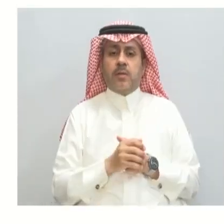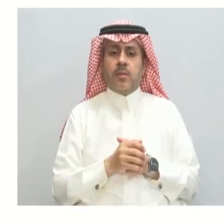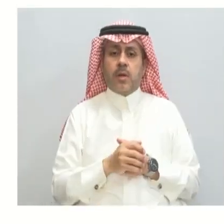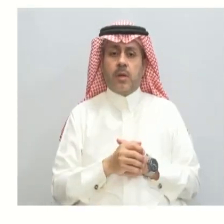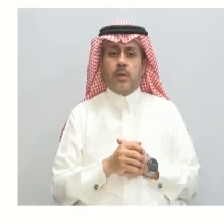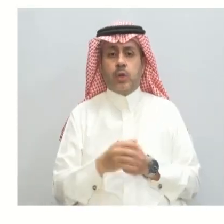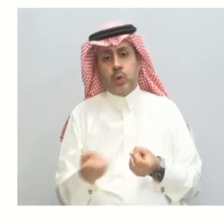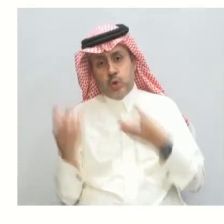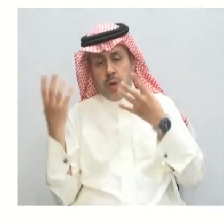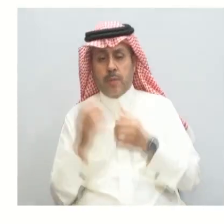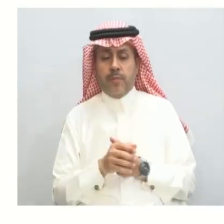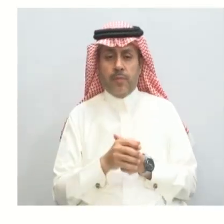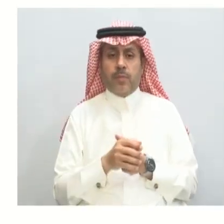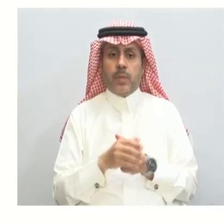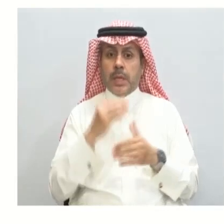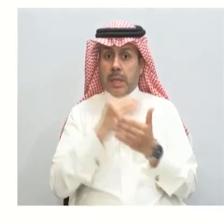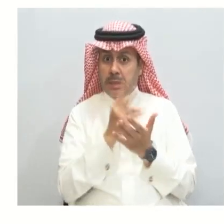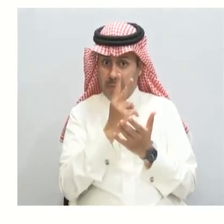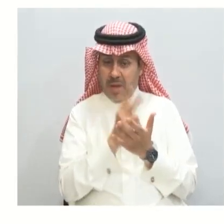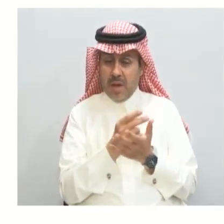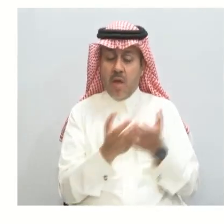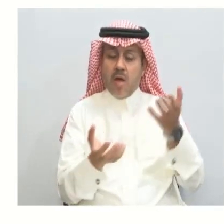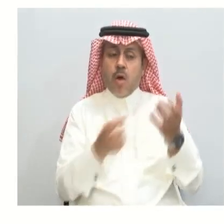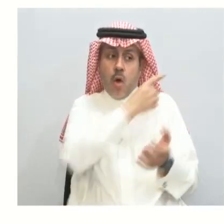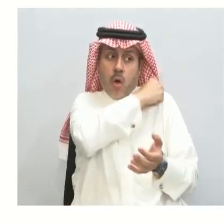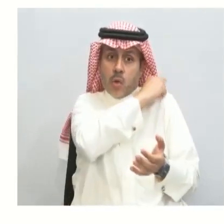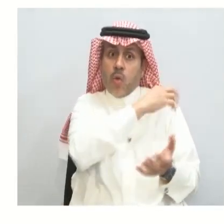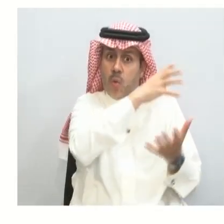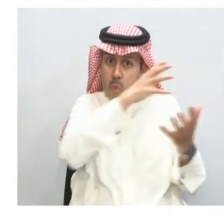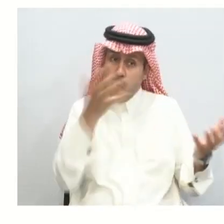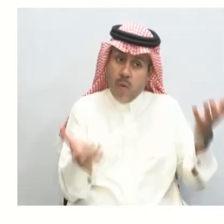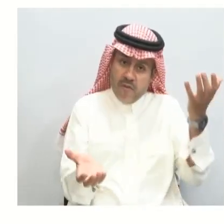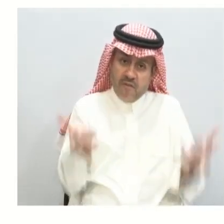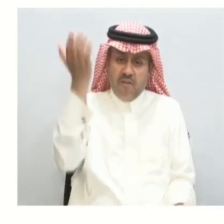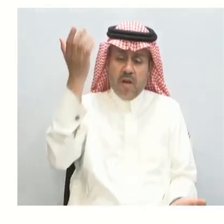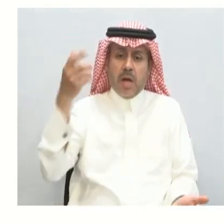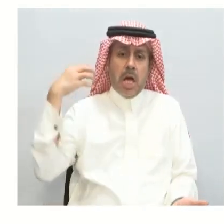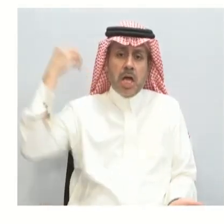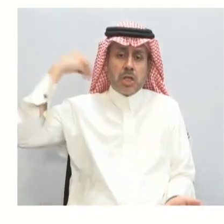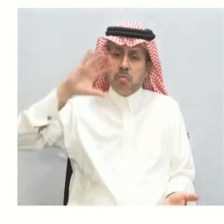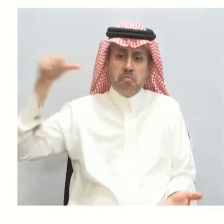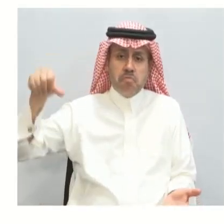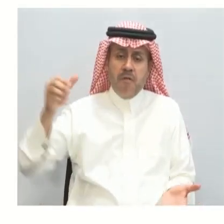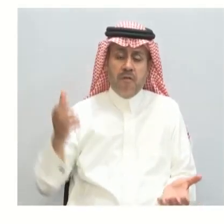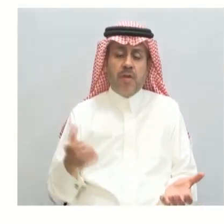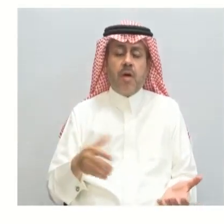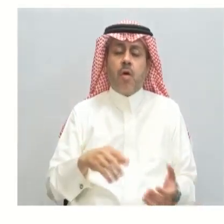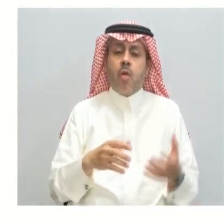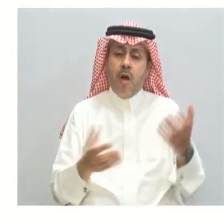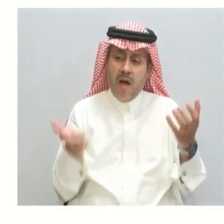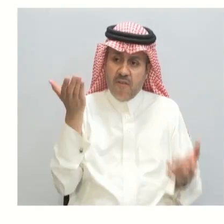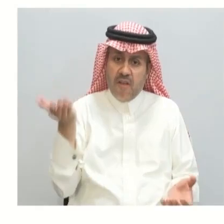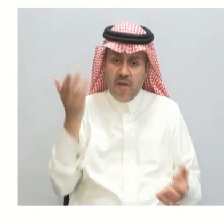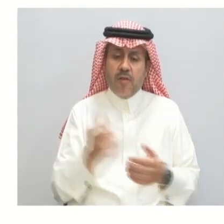اعماله اما القسم الاخر واما من خفت موازينه هذا الذي تخف فيه يخف فيه